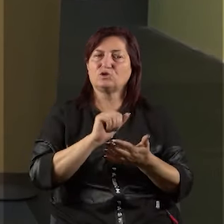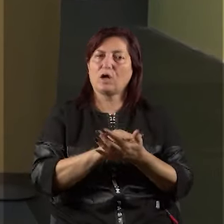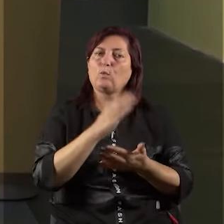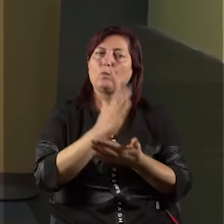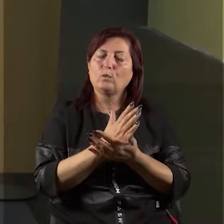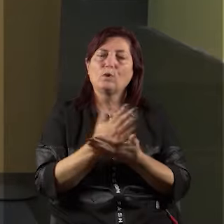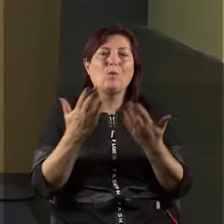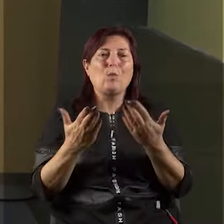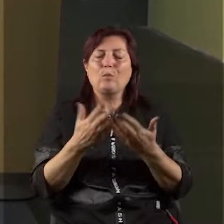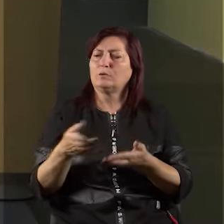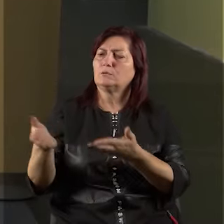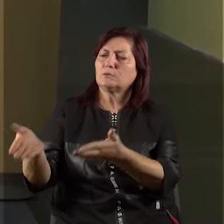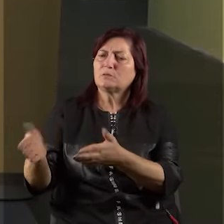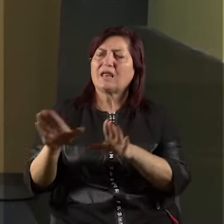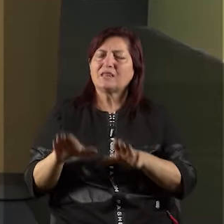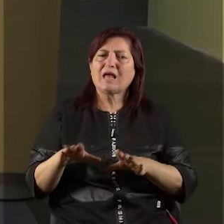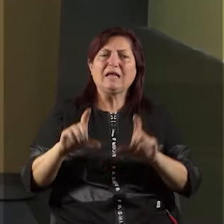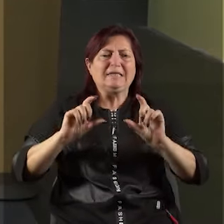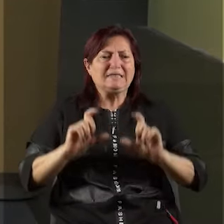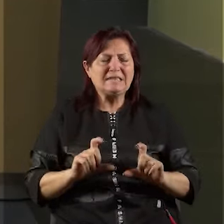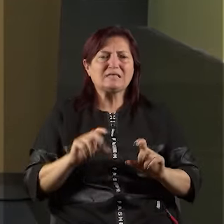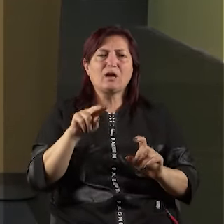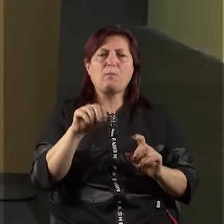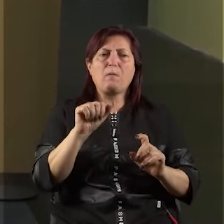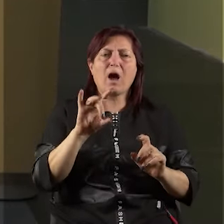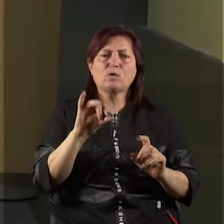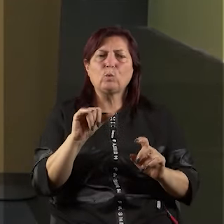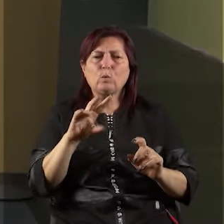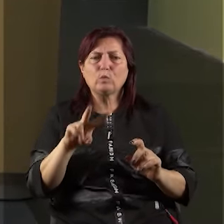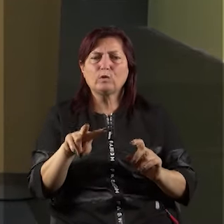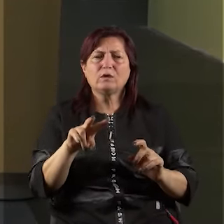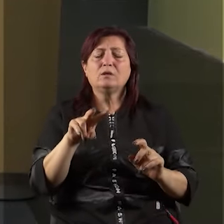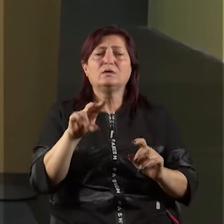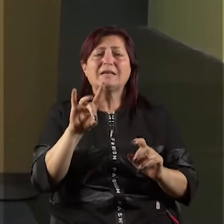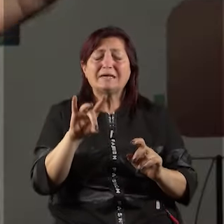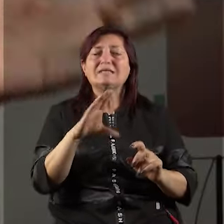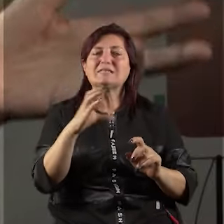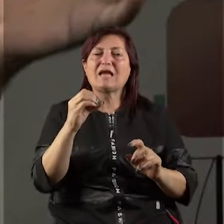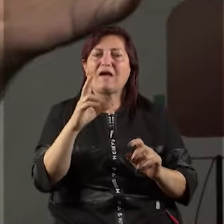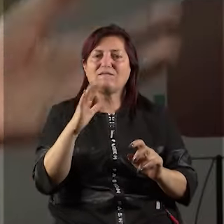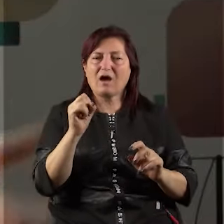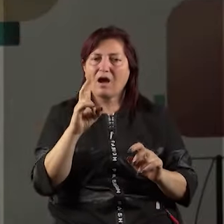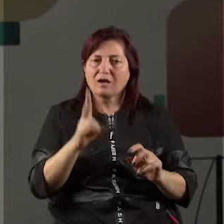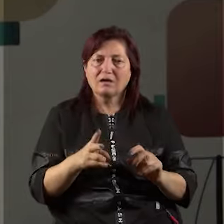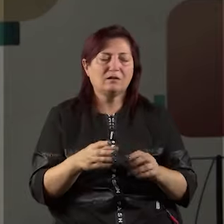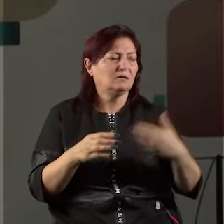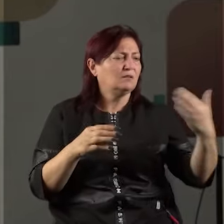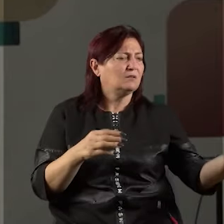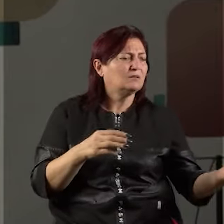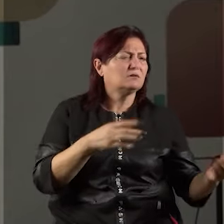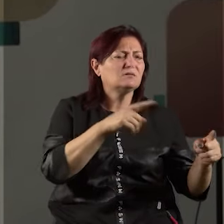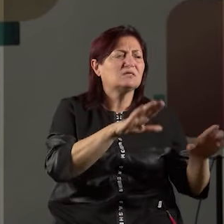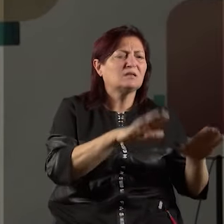է, ասենք, Պարուչ Սևակը, Հրաչյա Հովանիսյանը, սենյակում մեր սերնդի գրողներն են